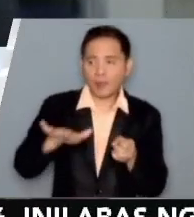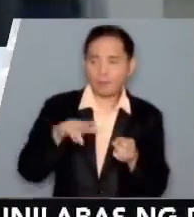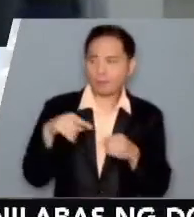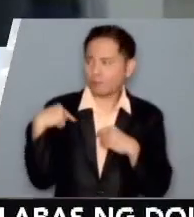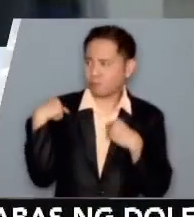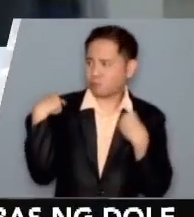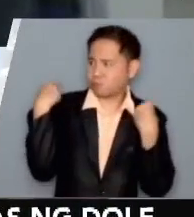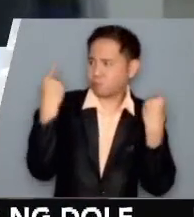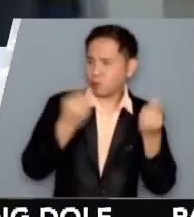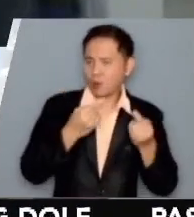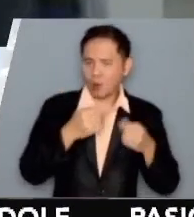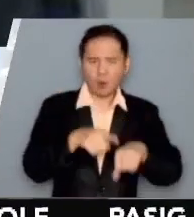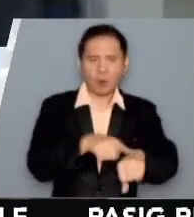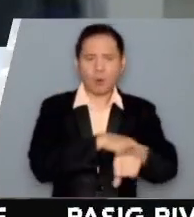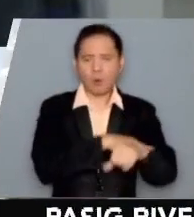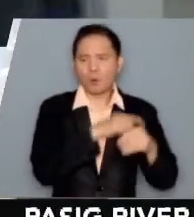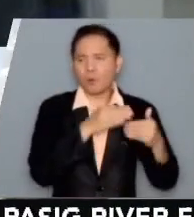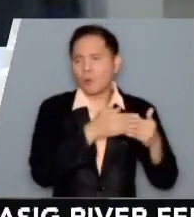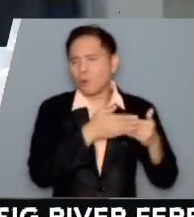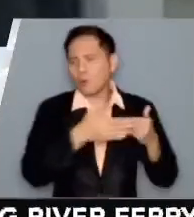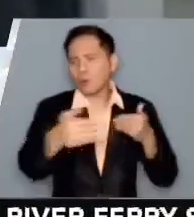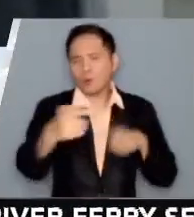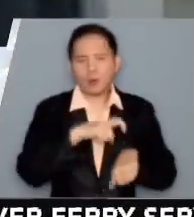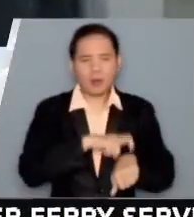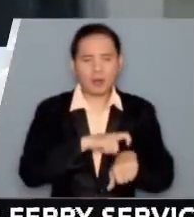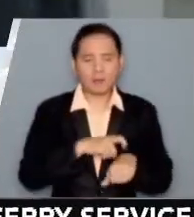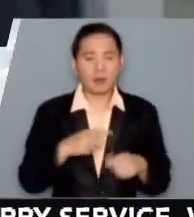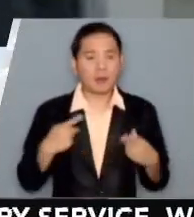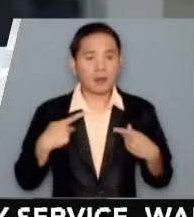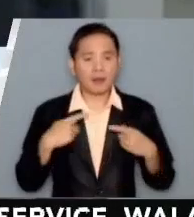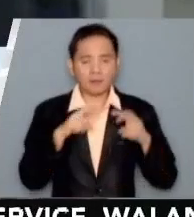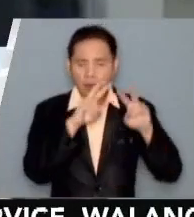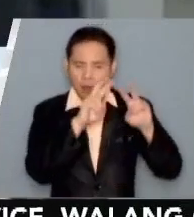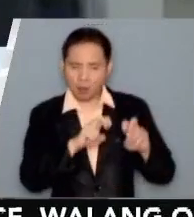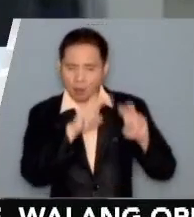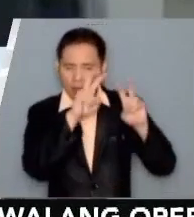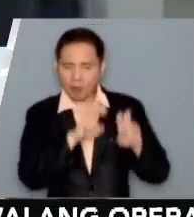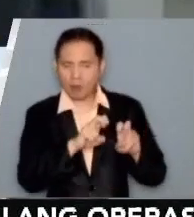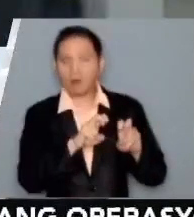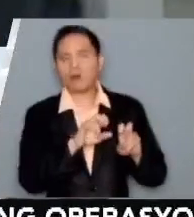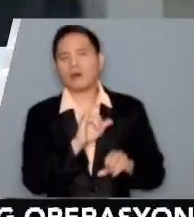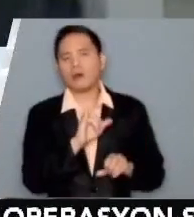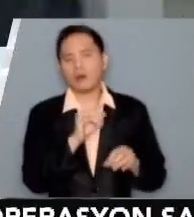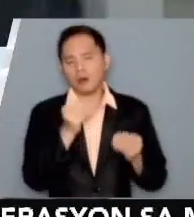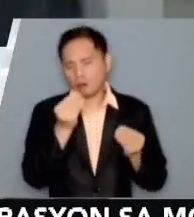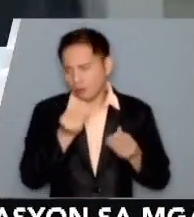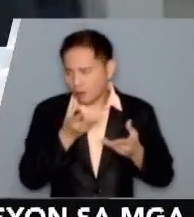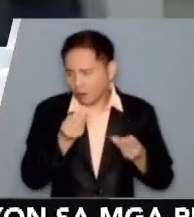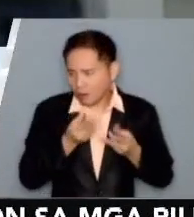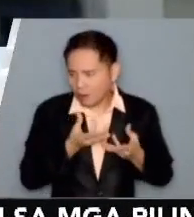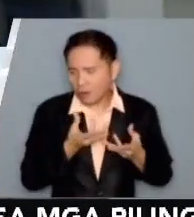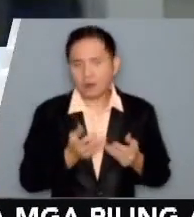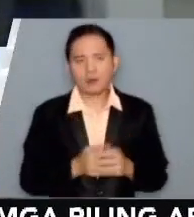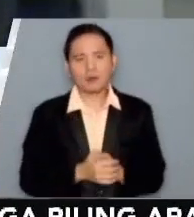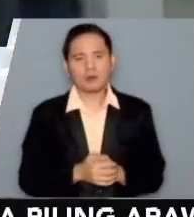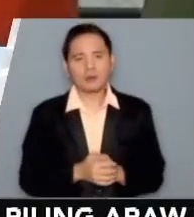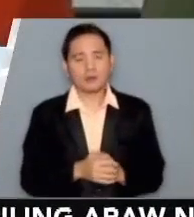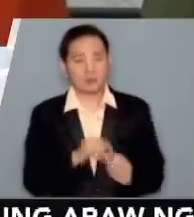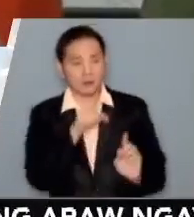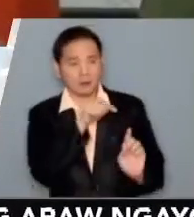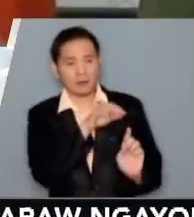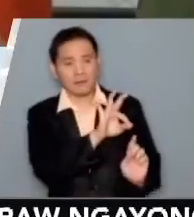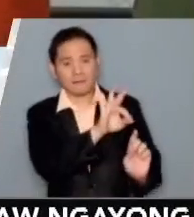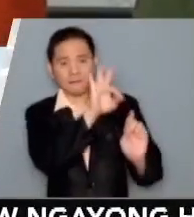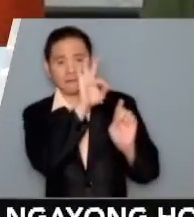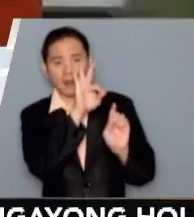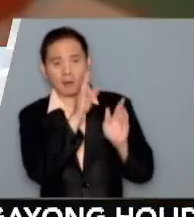sa mga intelligence information na nakarating sa atin at sa operational results natin, ay natuntun nga natin itong suspect.